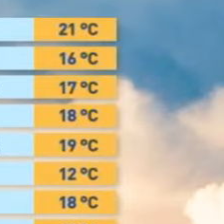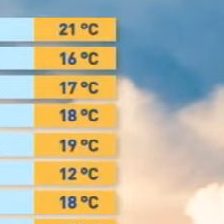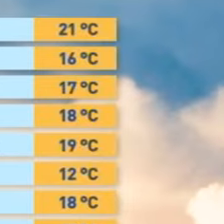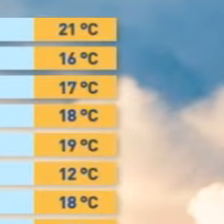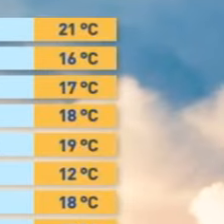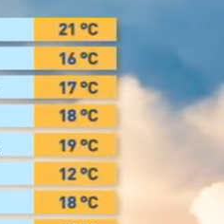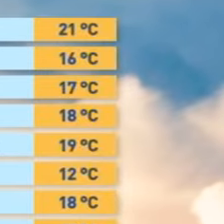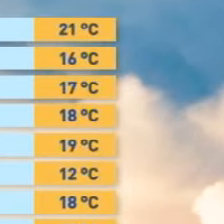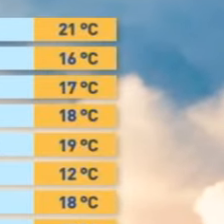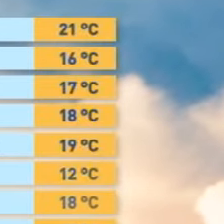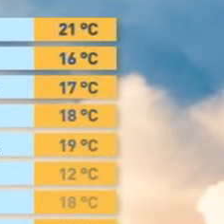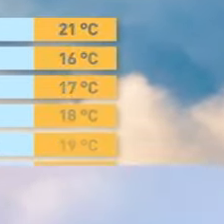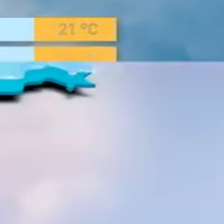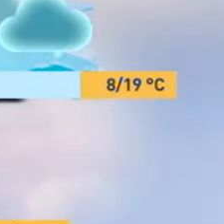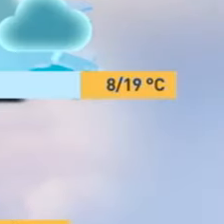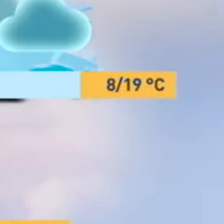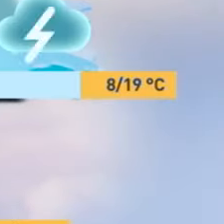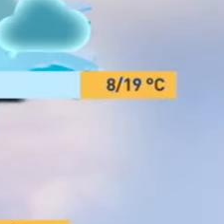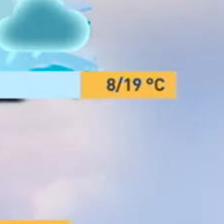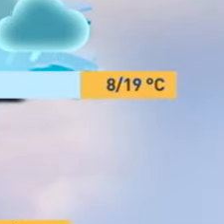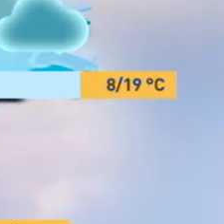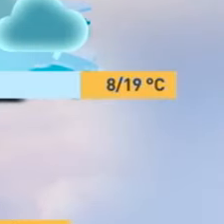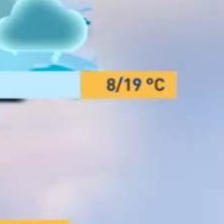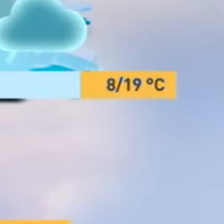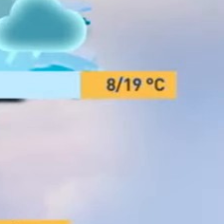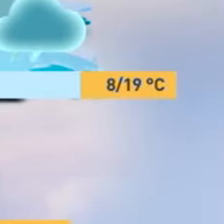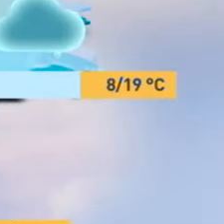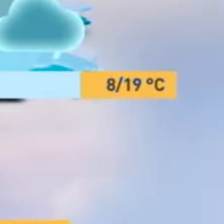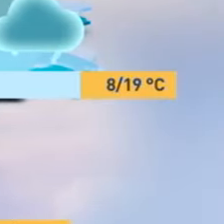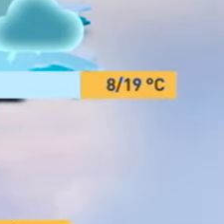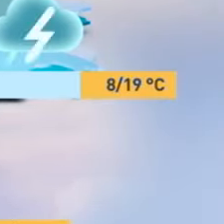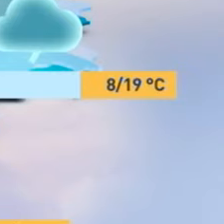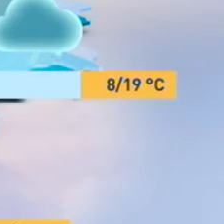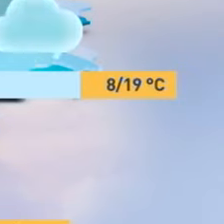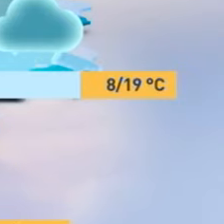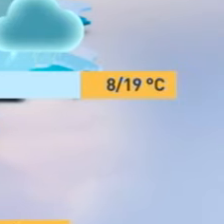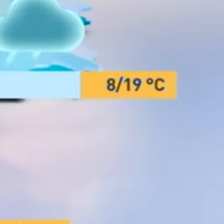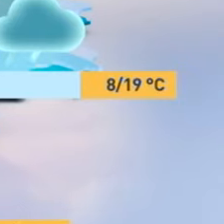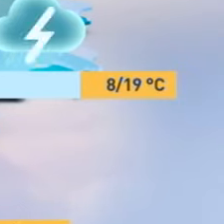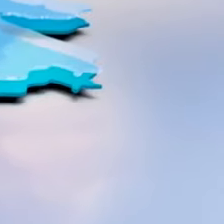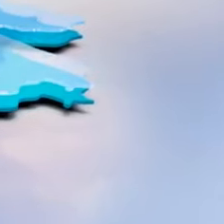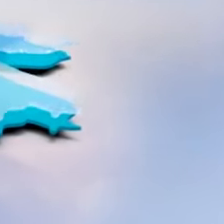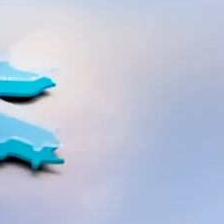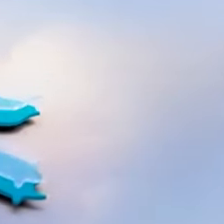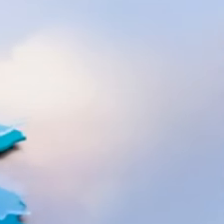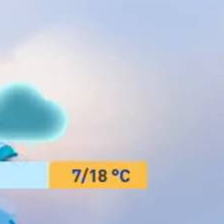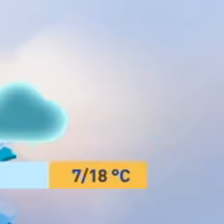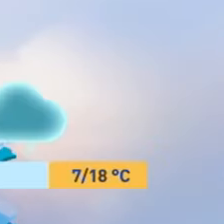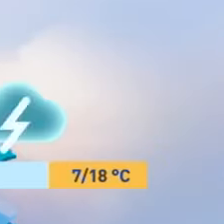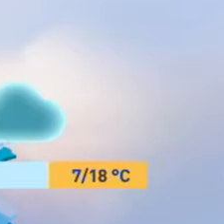lokalnim pljuskovima i grmljavinom. Vjetar slab do umjeren, zapadni i jugozapadni. Temperatura od 17